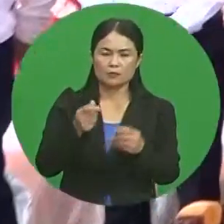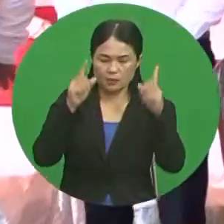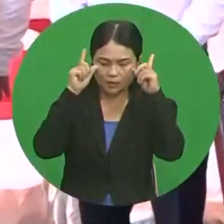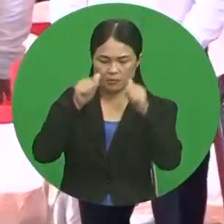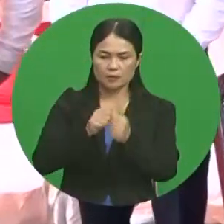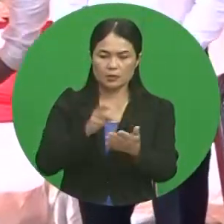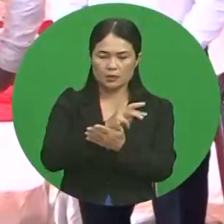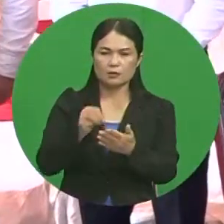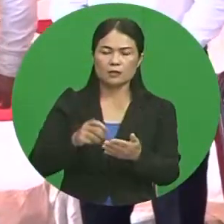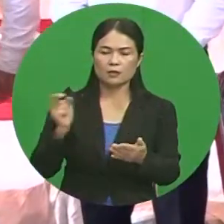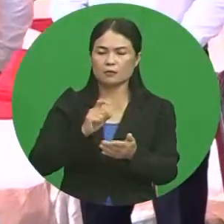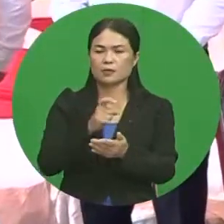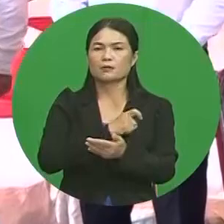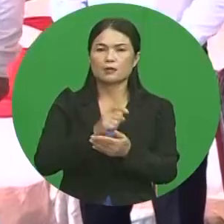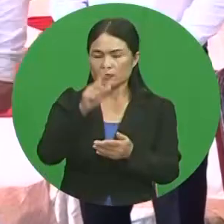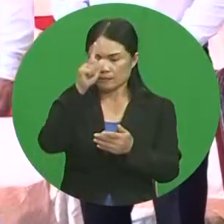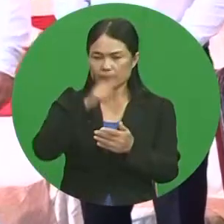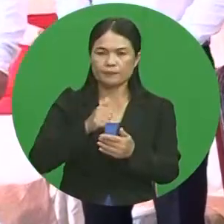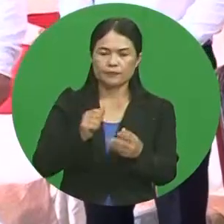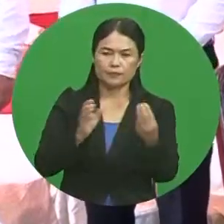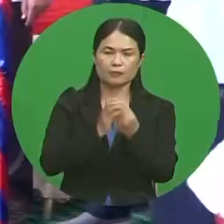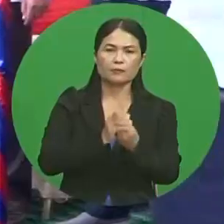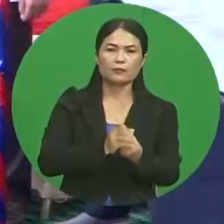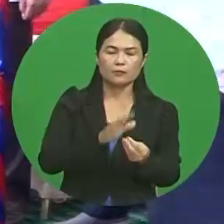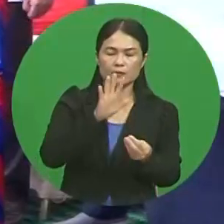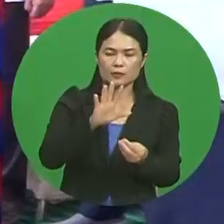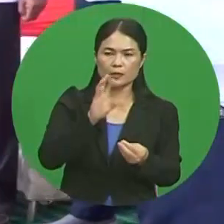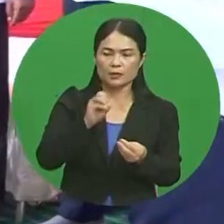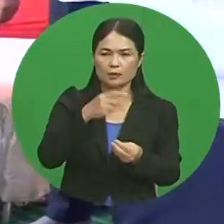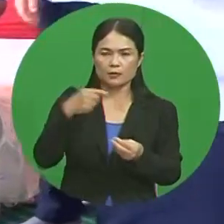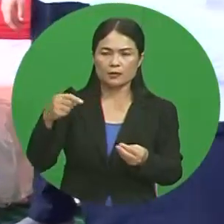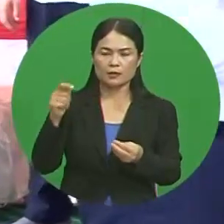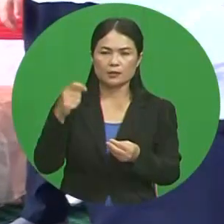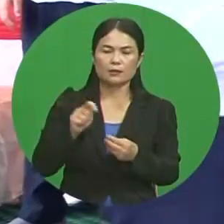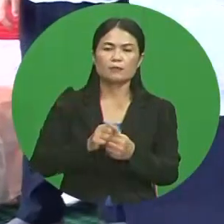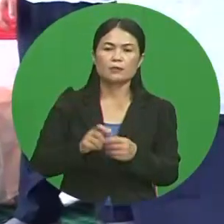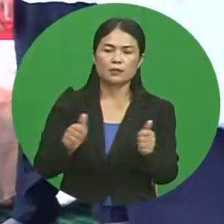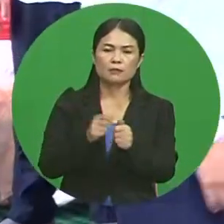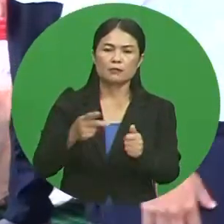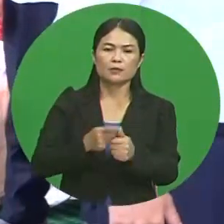កតេបណ្ឌិតហ៊ីងបនហៀងនិងលោកជំទាវមានចំនួន50,000,000រៀល